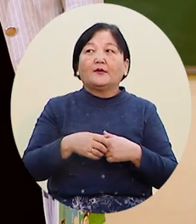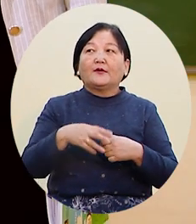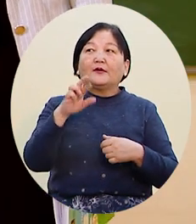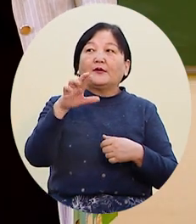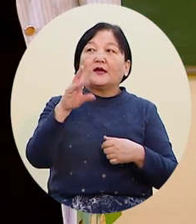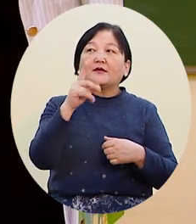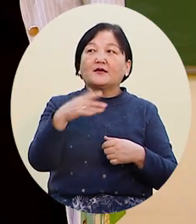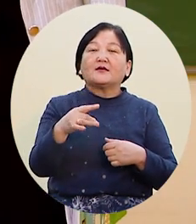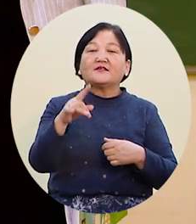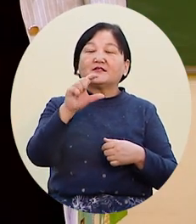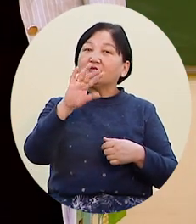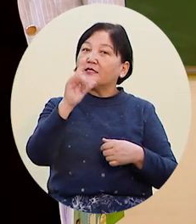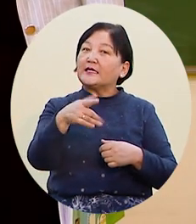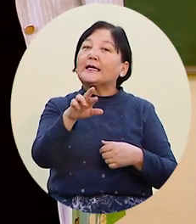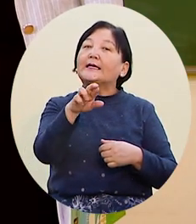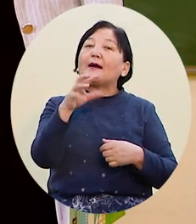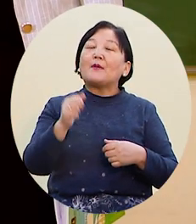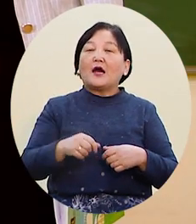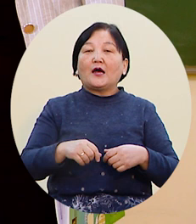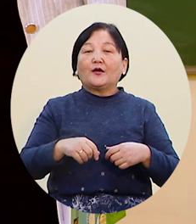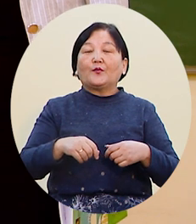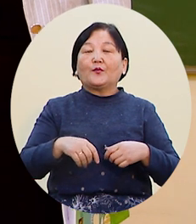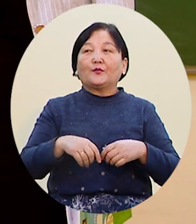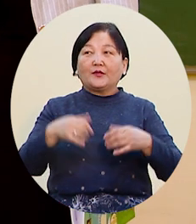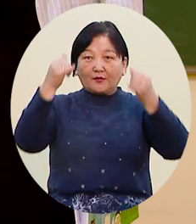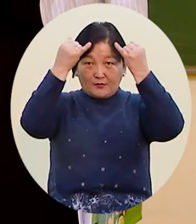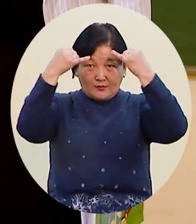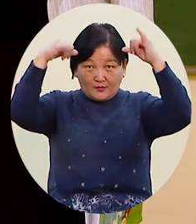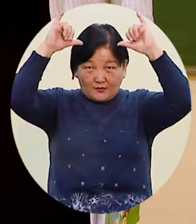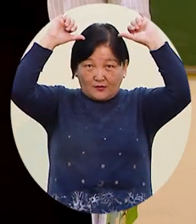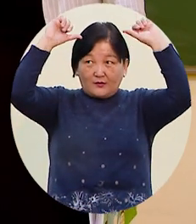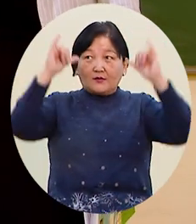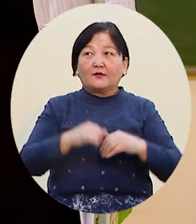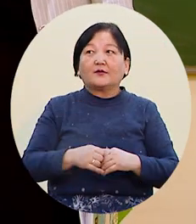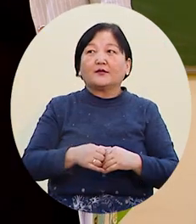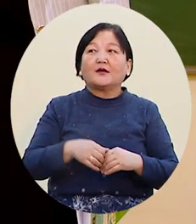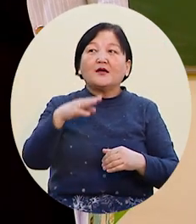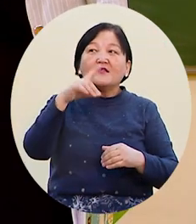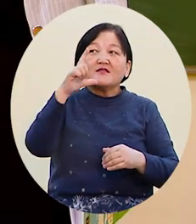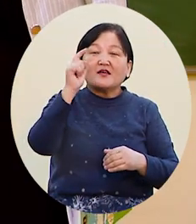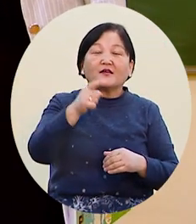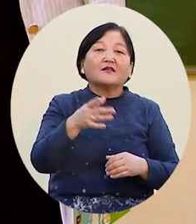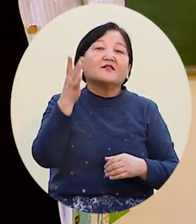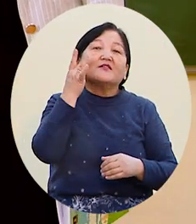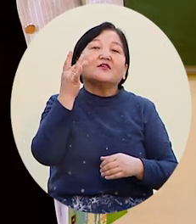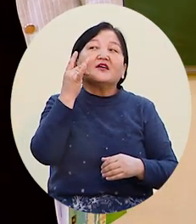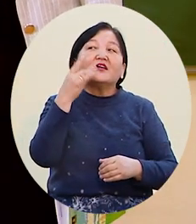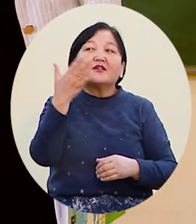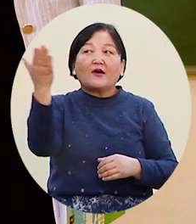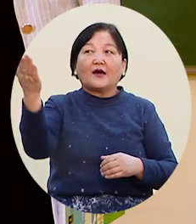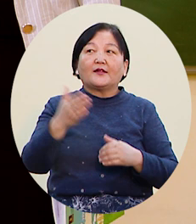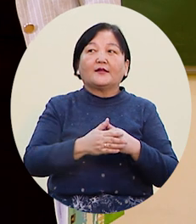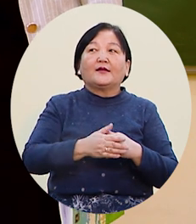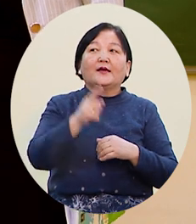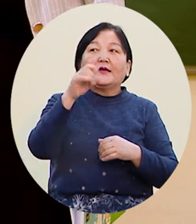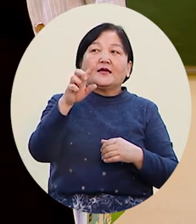За, зэрлэг ямааг бол янгир гэж нэрлэнэ. Янгир ямааны эрийг бол тих гэж нэрлэдэг. За, энд бол халив